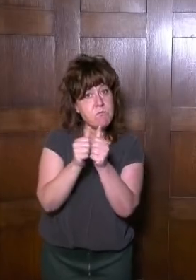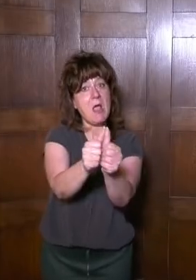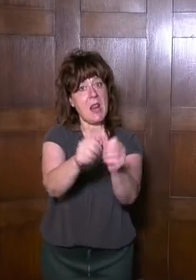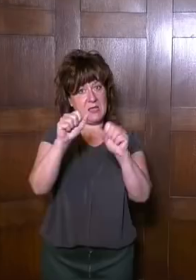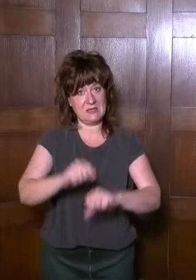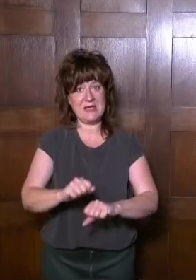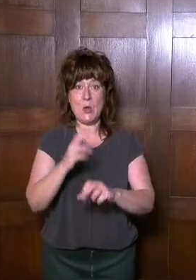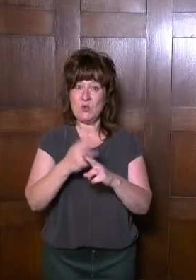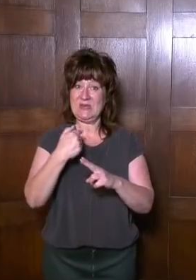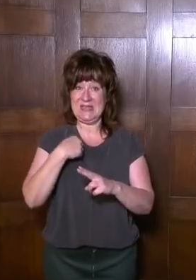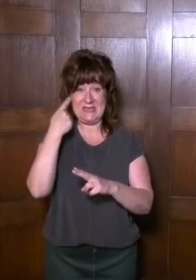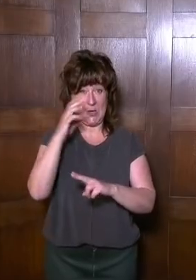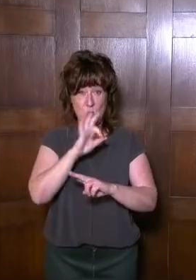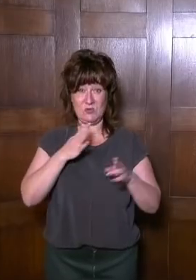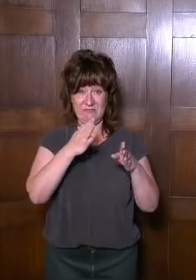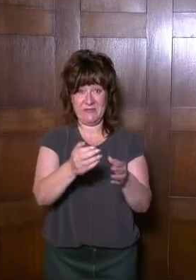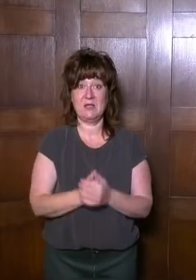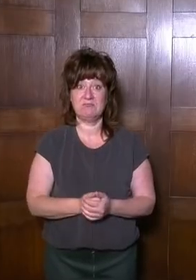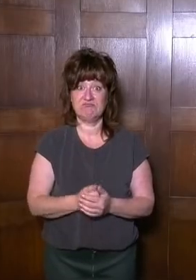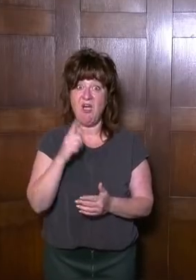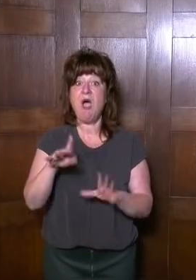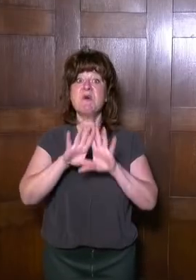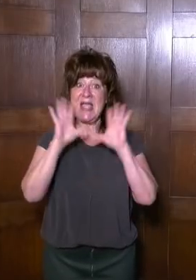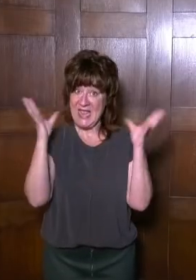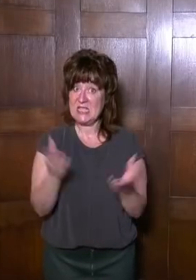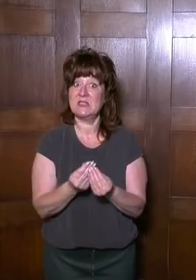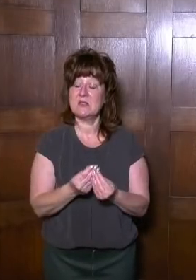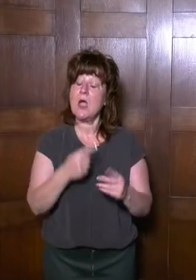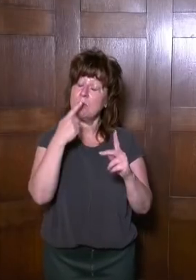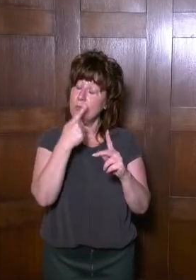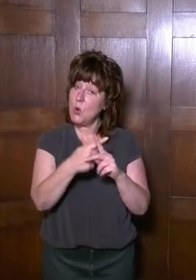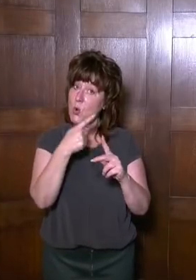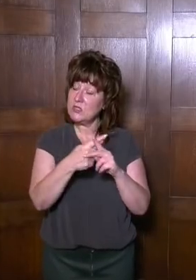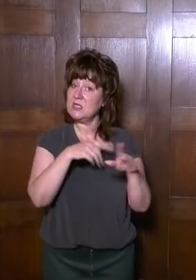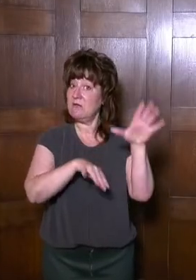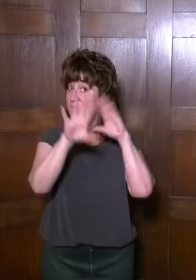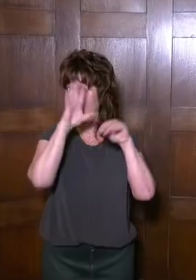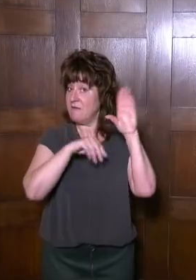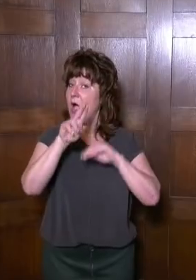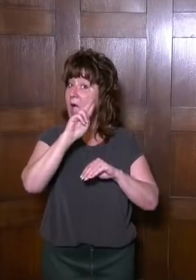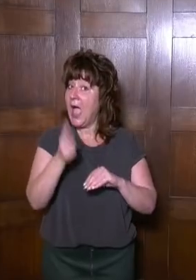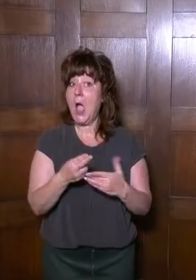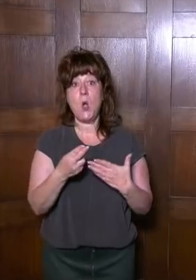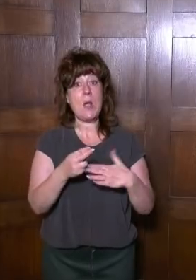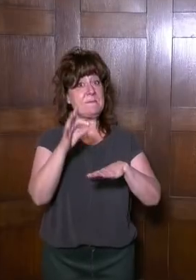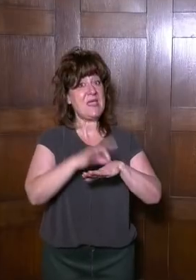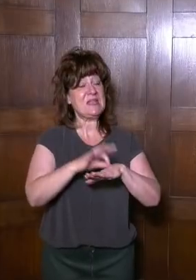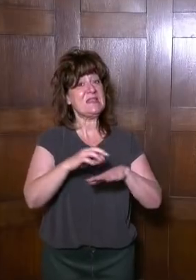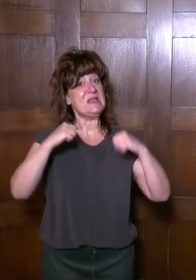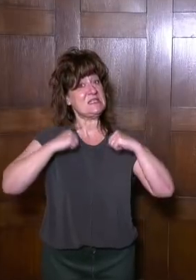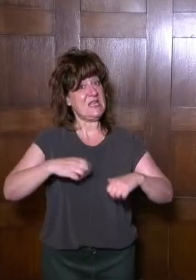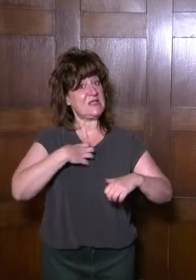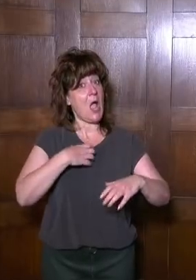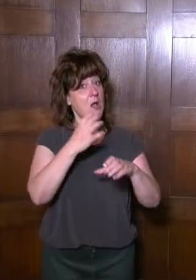dann denke ich, sind wir auf einem guten Weg. Aber insgesamt haben wir positive Erfahrungen gemacht, auch durch die Hilfe vom Medizinischen Dienst der